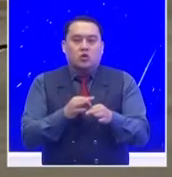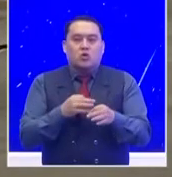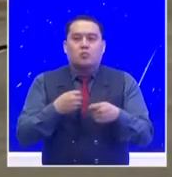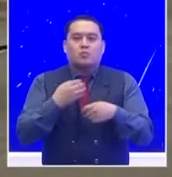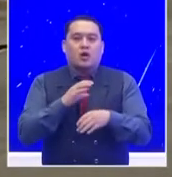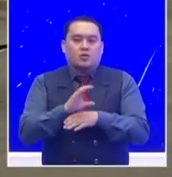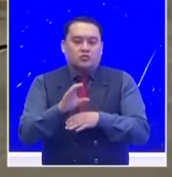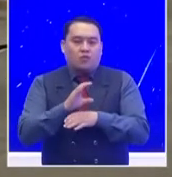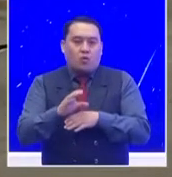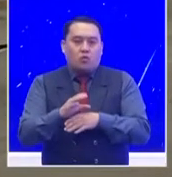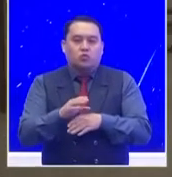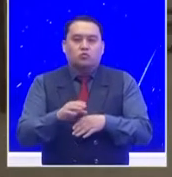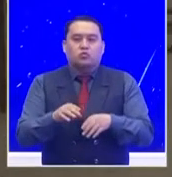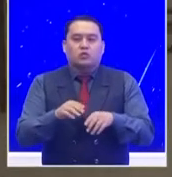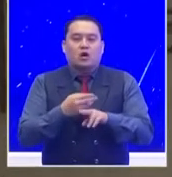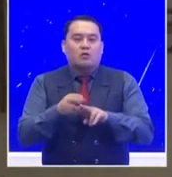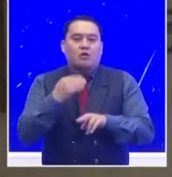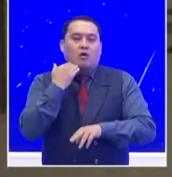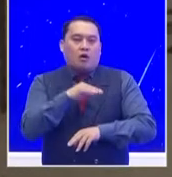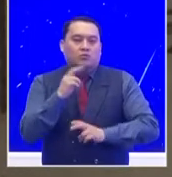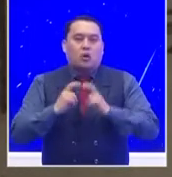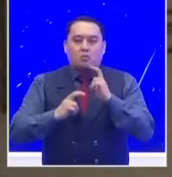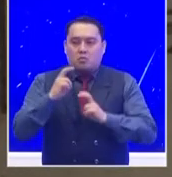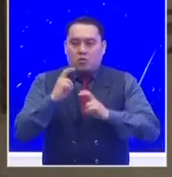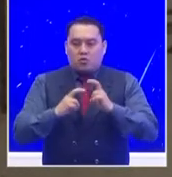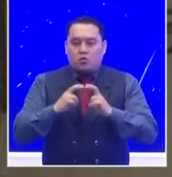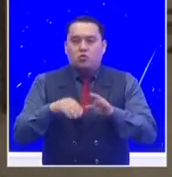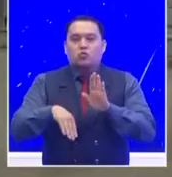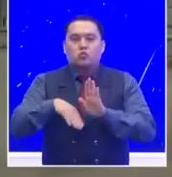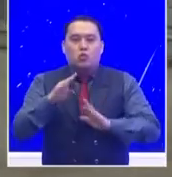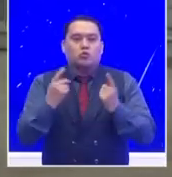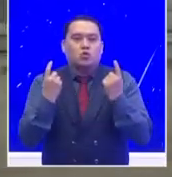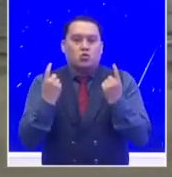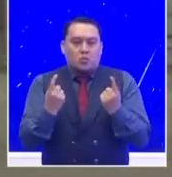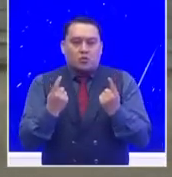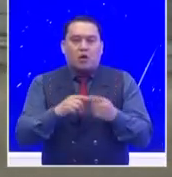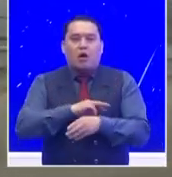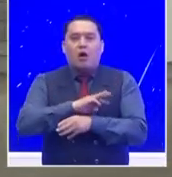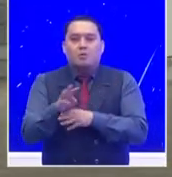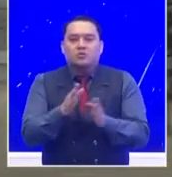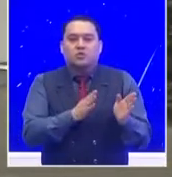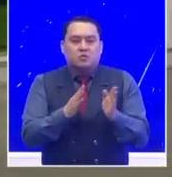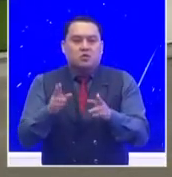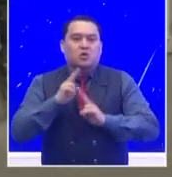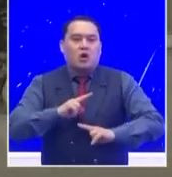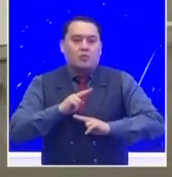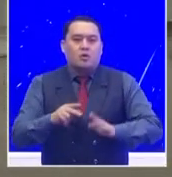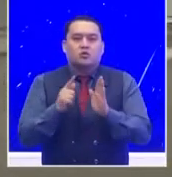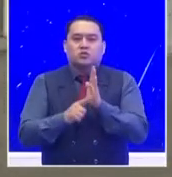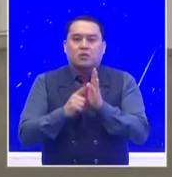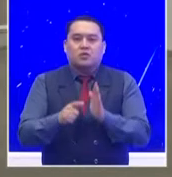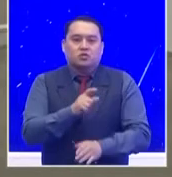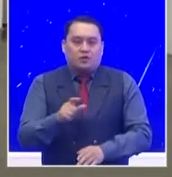отрасли» и почетный знак «Звезда качества». Предприятие считается одним из крупных. Оно обеспечивает стабильной работой более